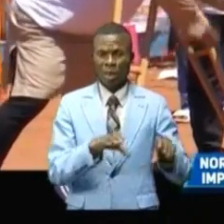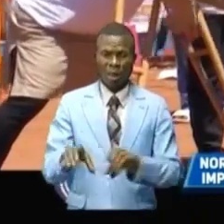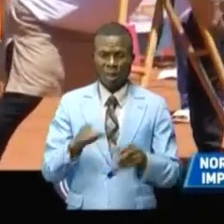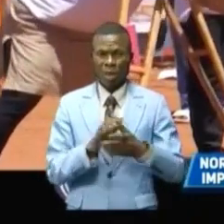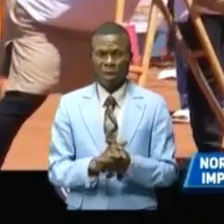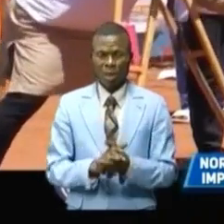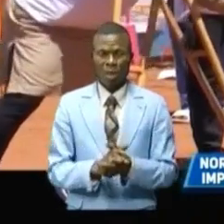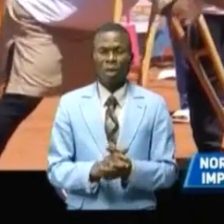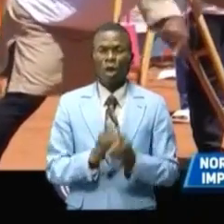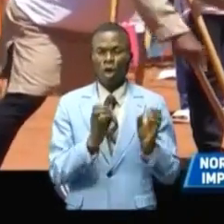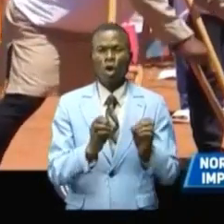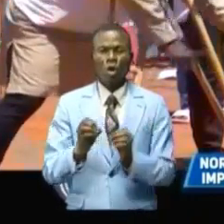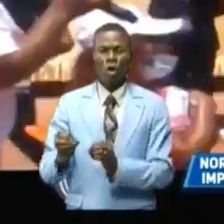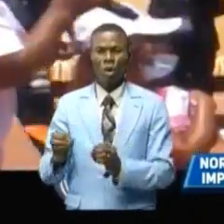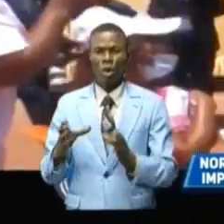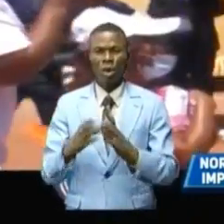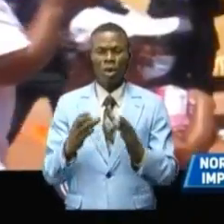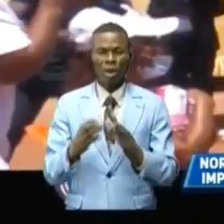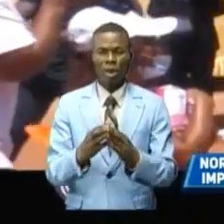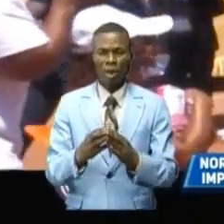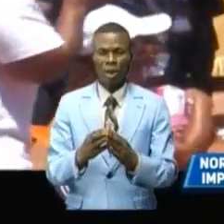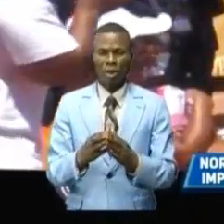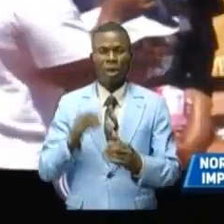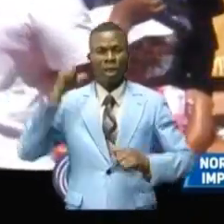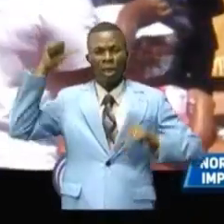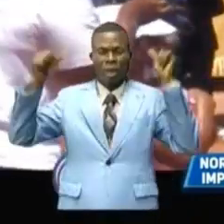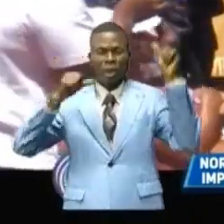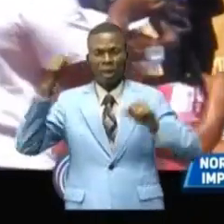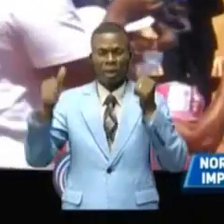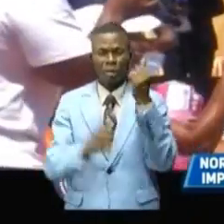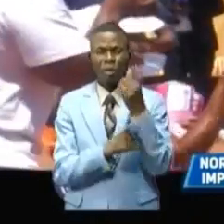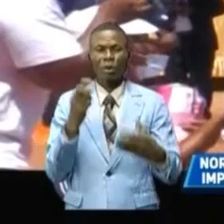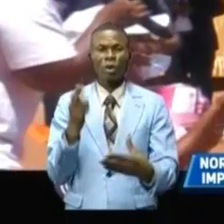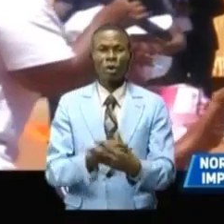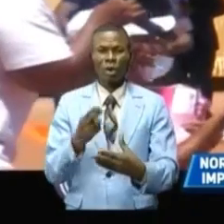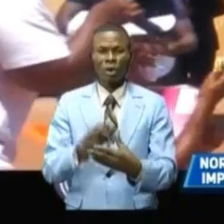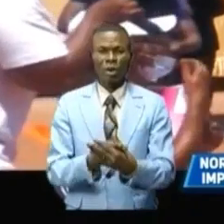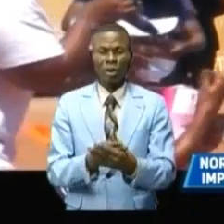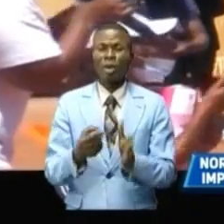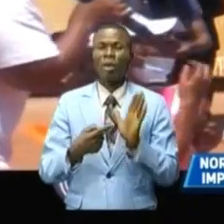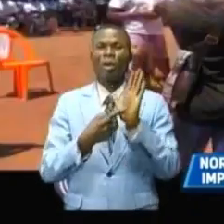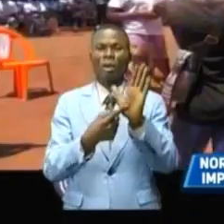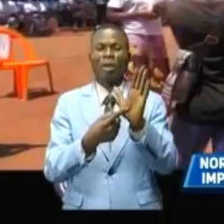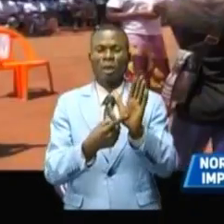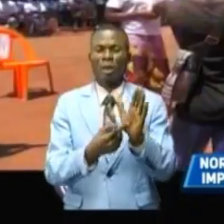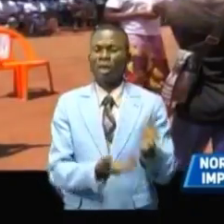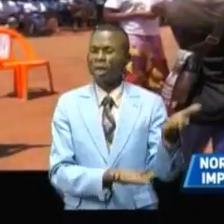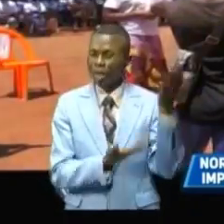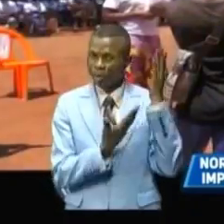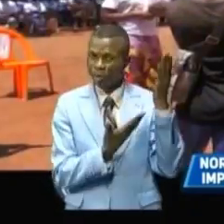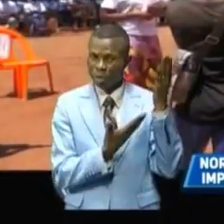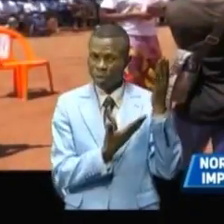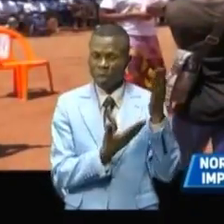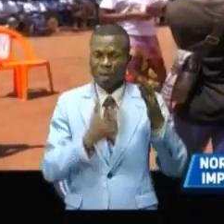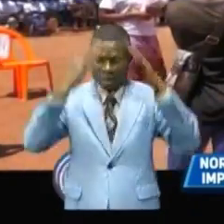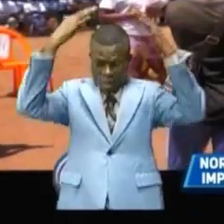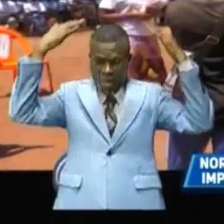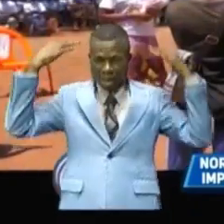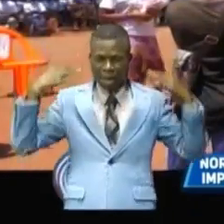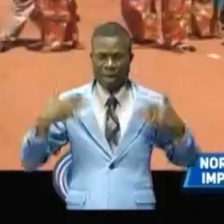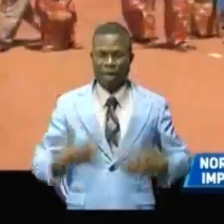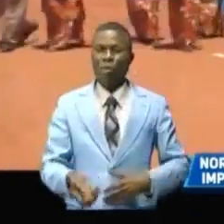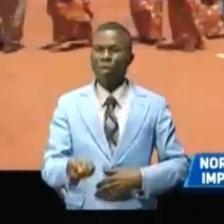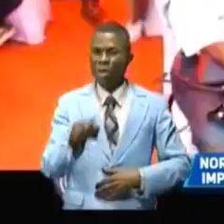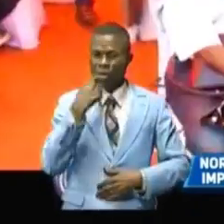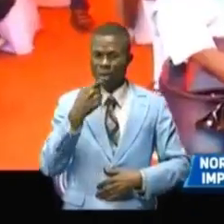été agrémentée avec la pièce théâtrale des personnes vivant avec handicap pour présenter l'importance de la moustiquaire